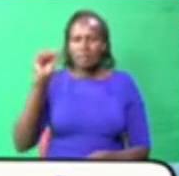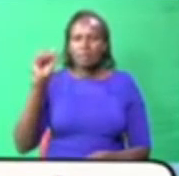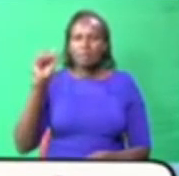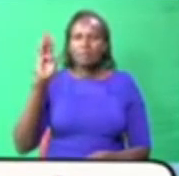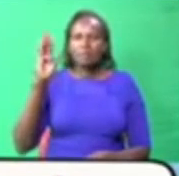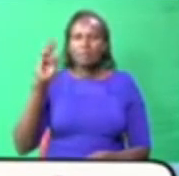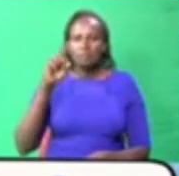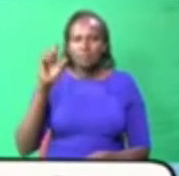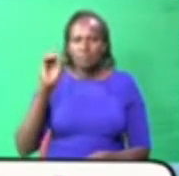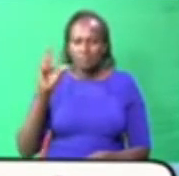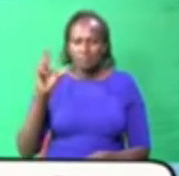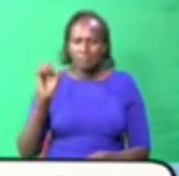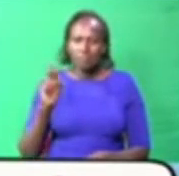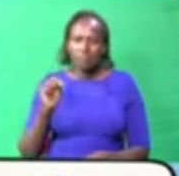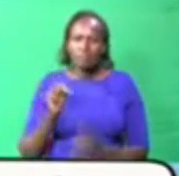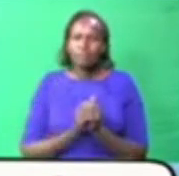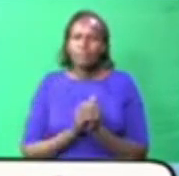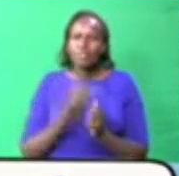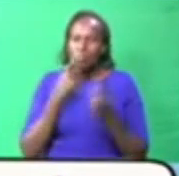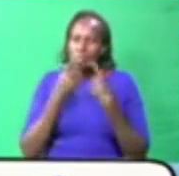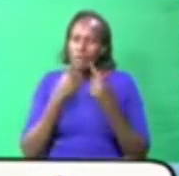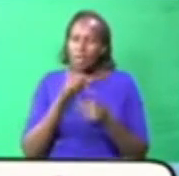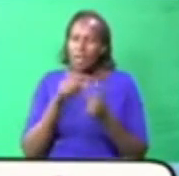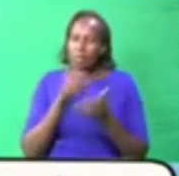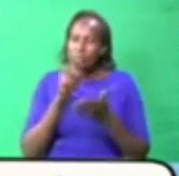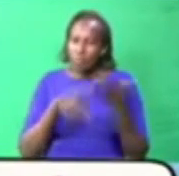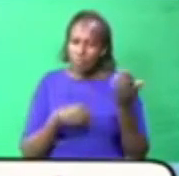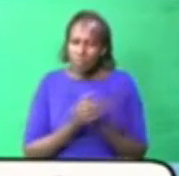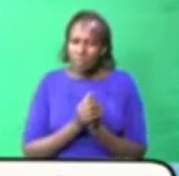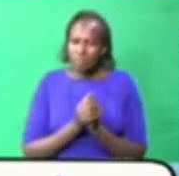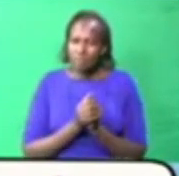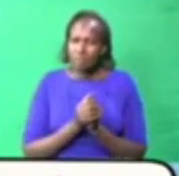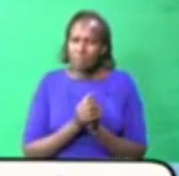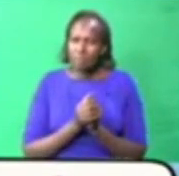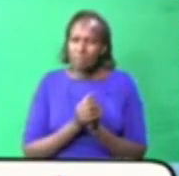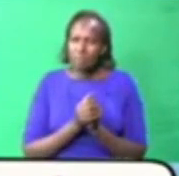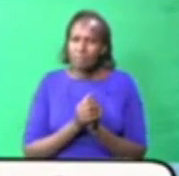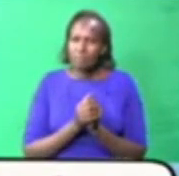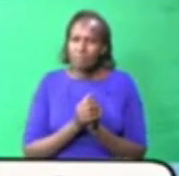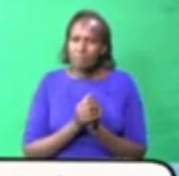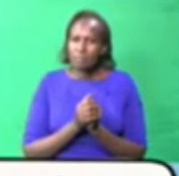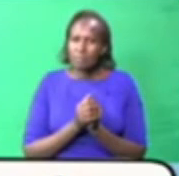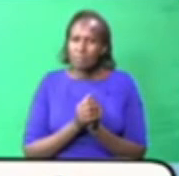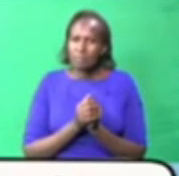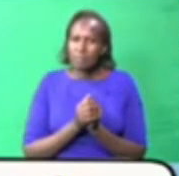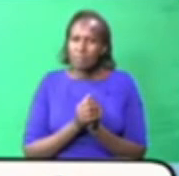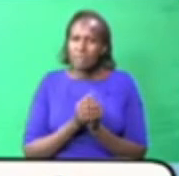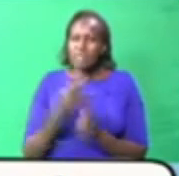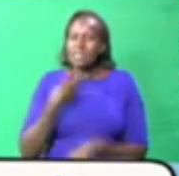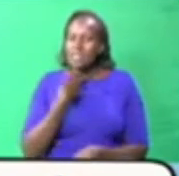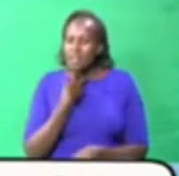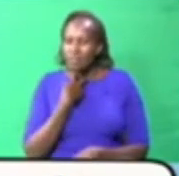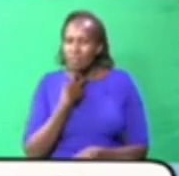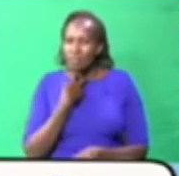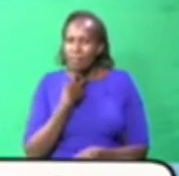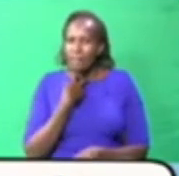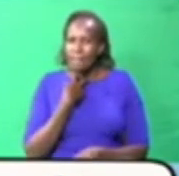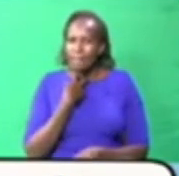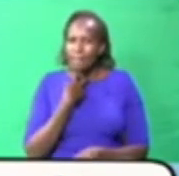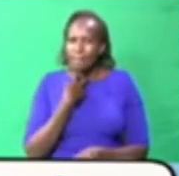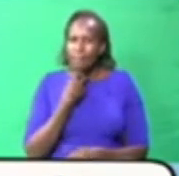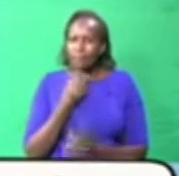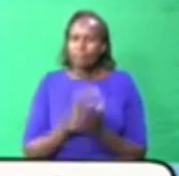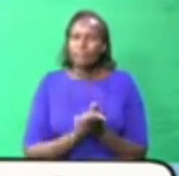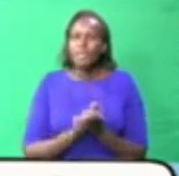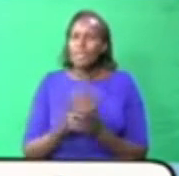Kitabu cha Jeremiah kimeongea kuhusu the Babylonian captivity, na mnabii huyu